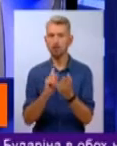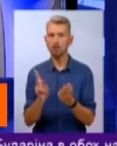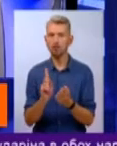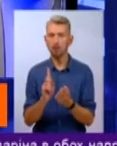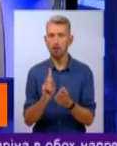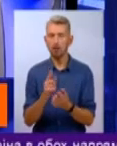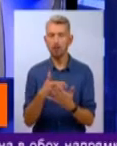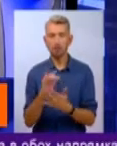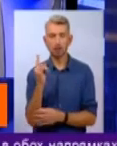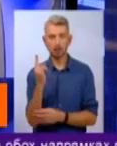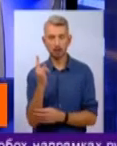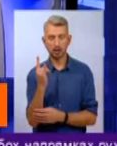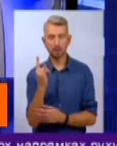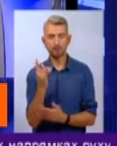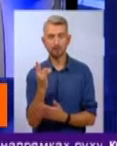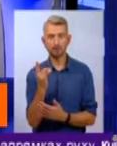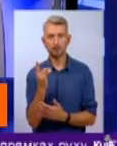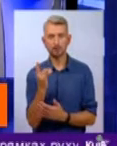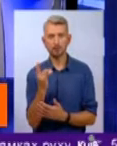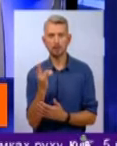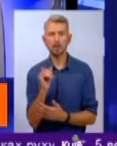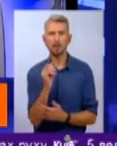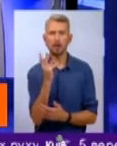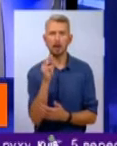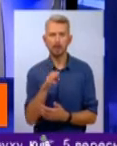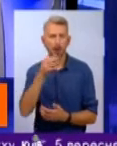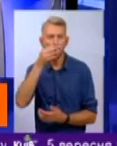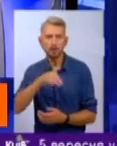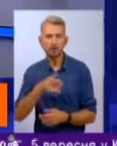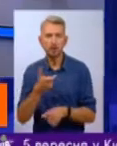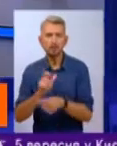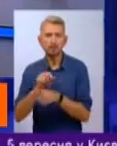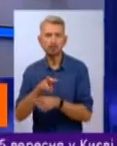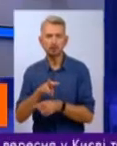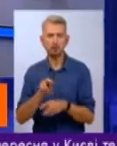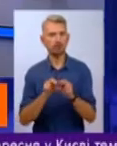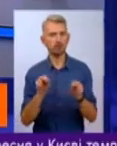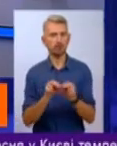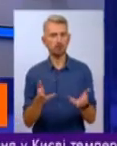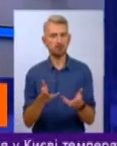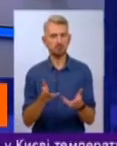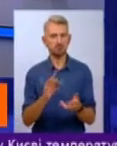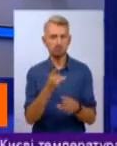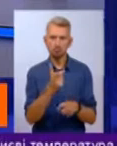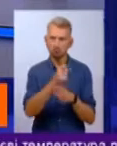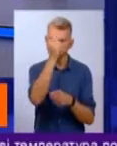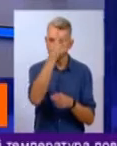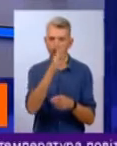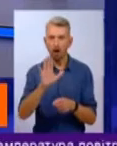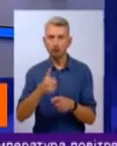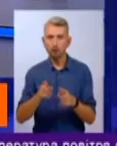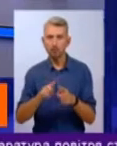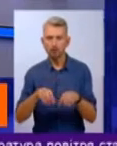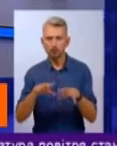наприклад, дитина має, наприклад, ІКТ-компетентності набагато більше, ніж той же вчитель. Оці конфлікти далі вирішуються